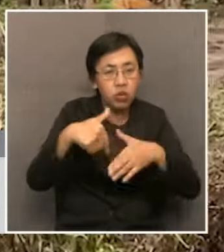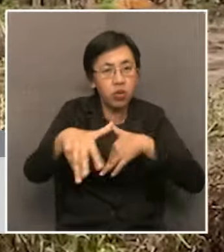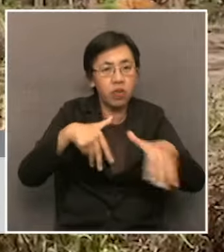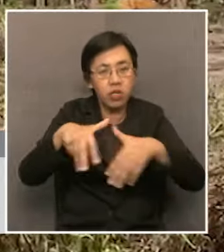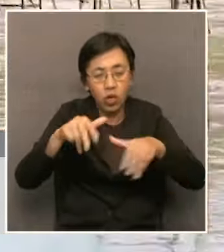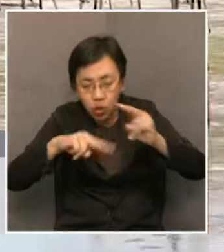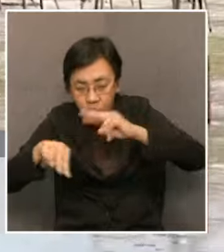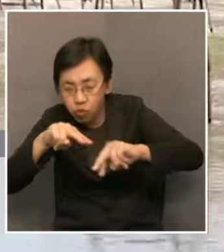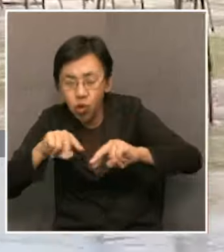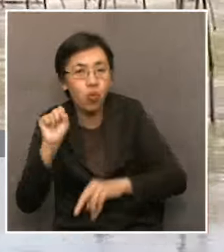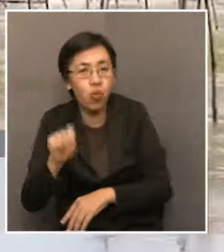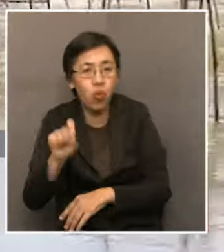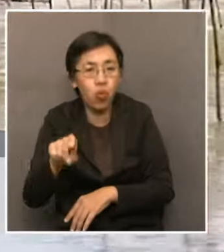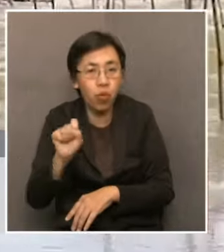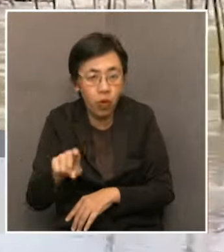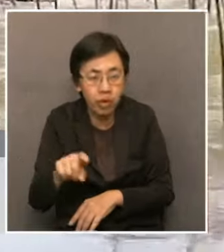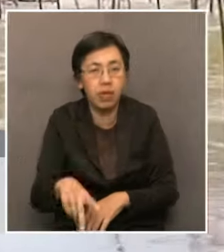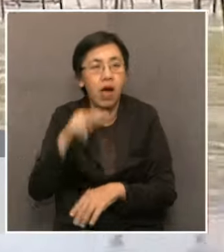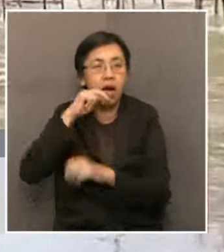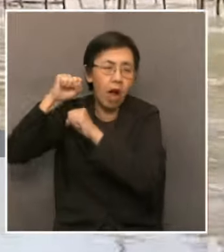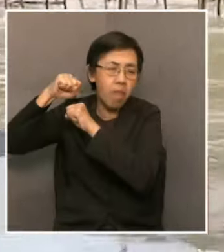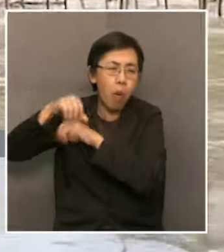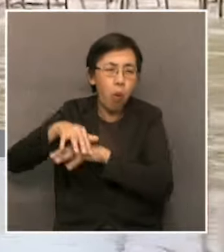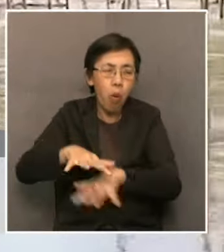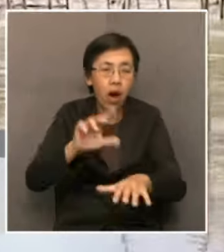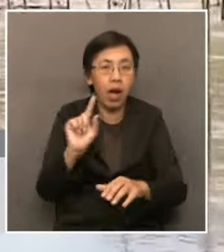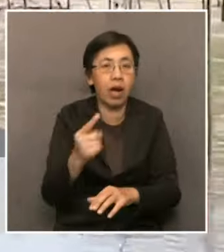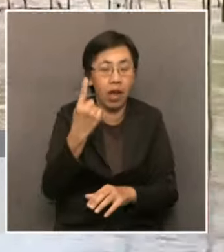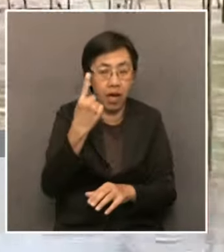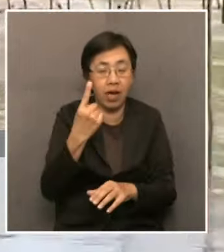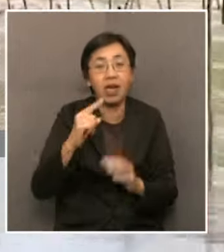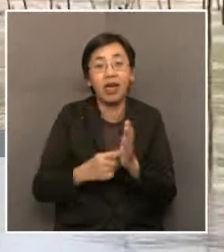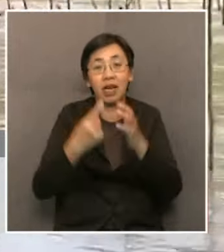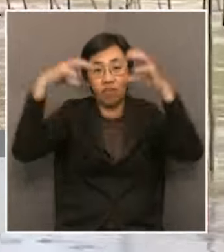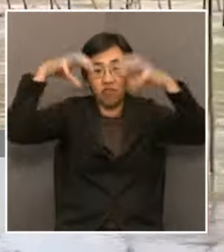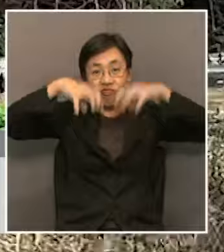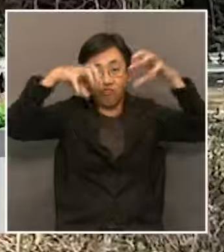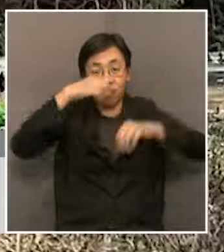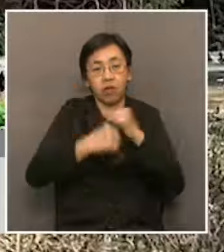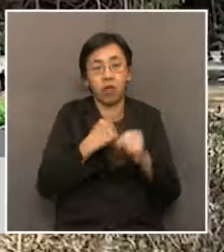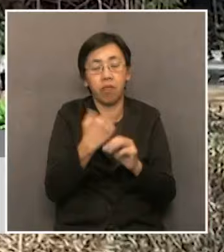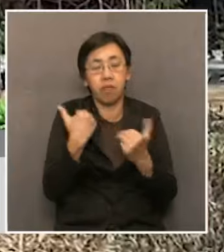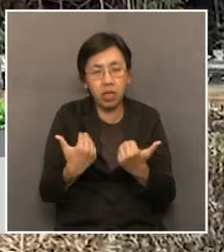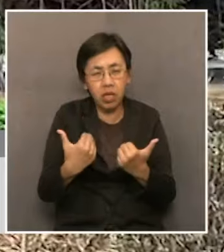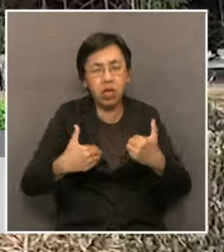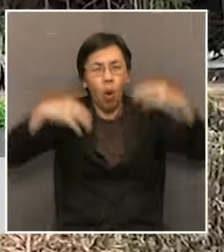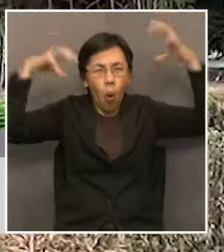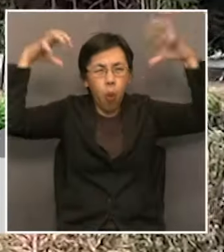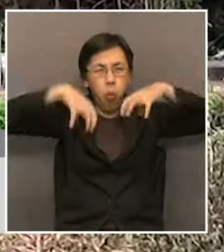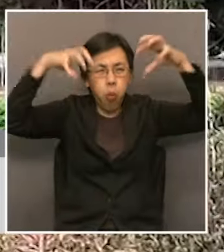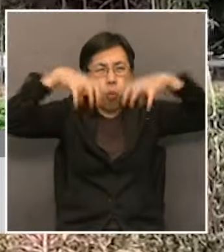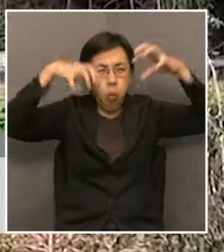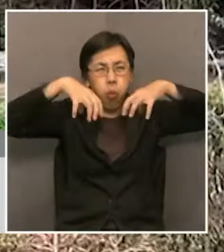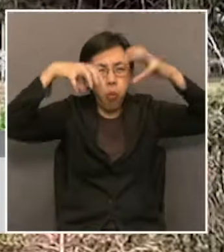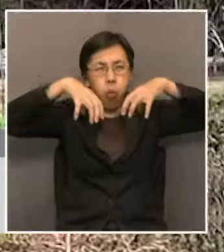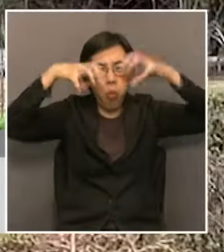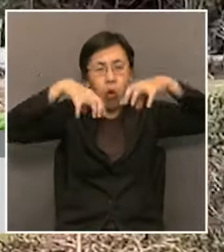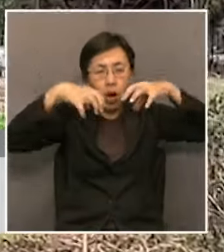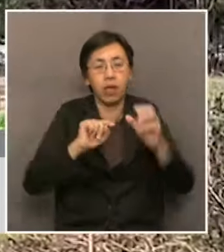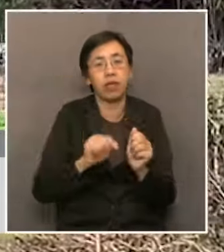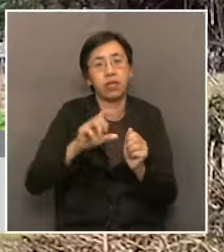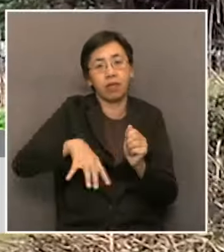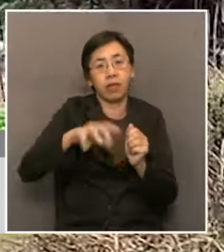ำป่าหลากดังกล่าวนั้นเกิดขึ้นเป็นครั้งแรกในรอบต้นฤดูฝนของปีนี้สาเหตุก็มาจากฝนตกหนักบริเวณพื้นที่เมืองแม่ฮ่